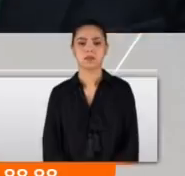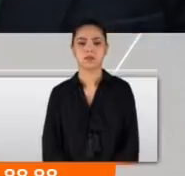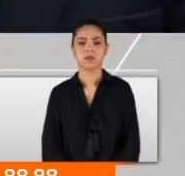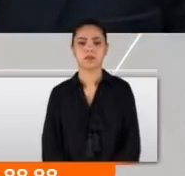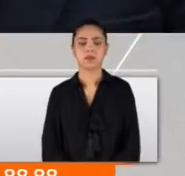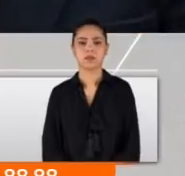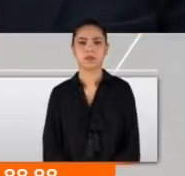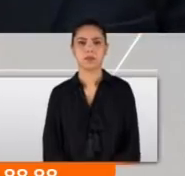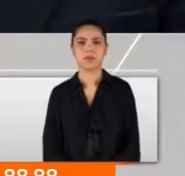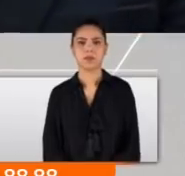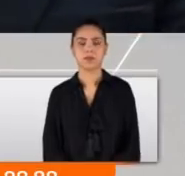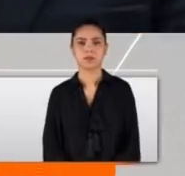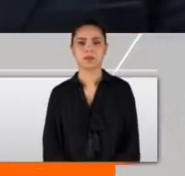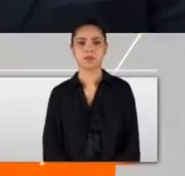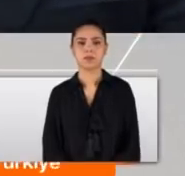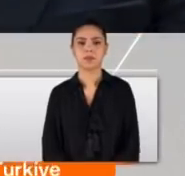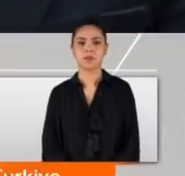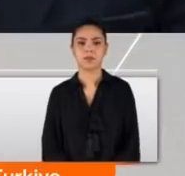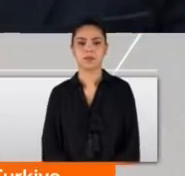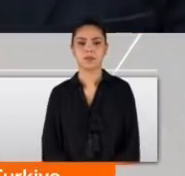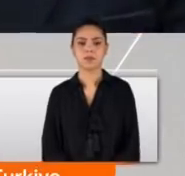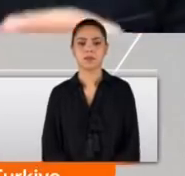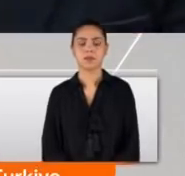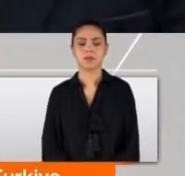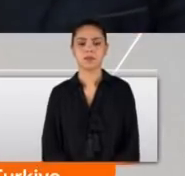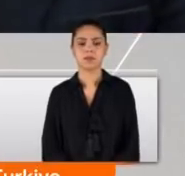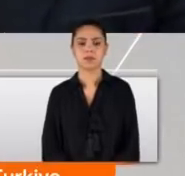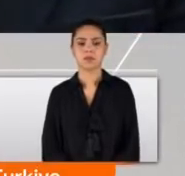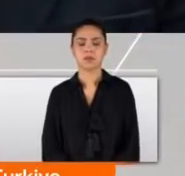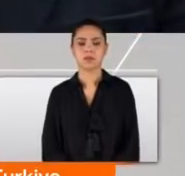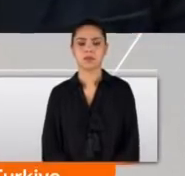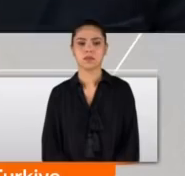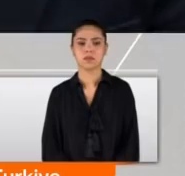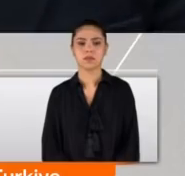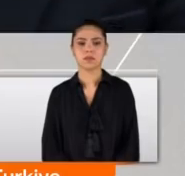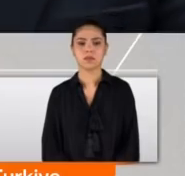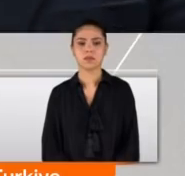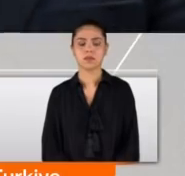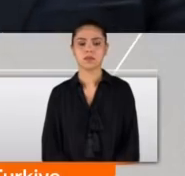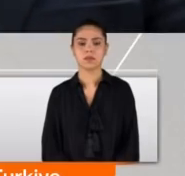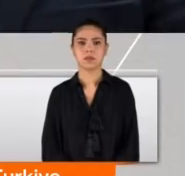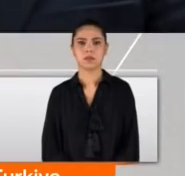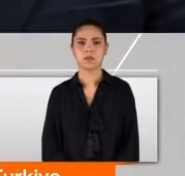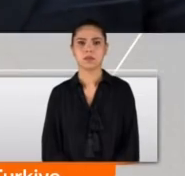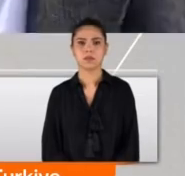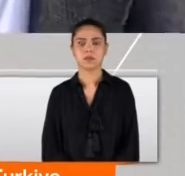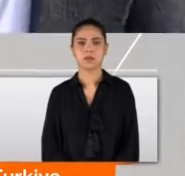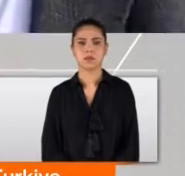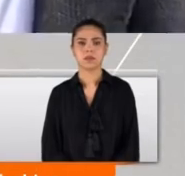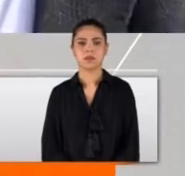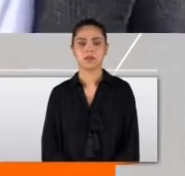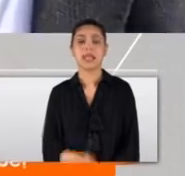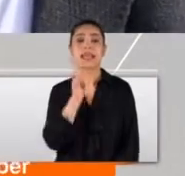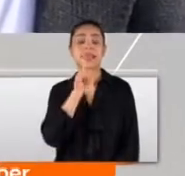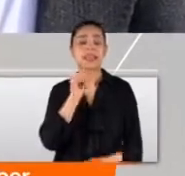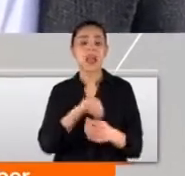aşılamaların gerçekleşmesi gerekiyor. Ve koruyucu önlemlerin şu dönemde özellikle daha sıkı uygulanması gerekiyor.